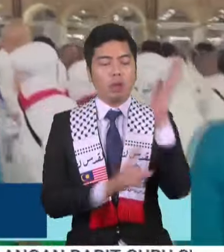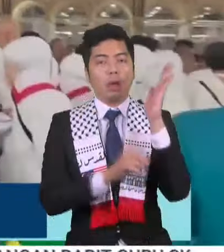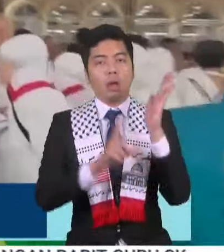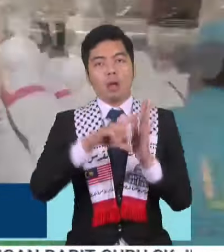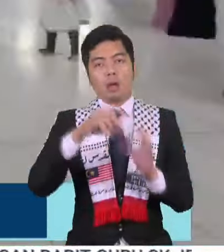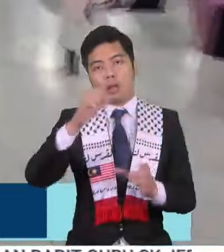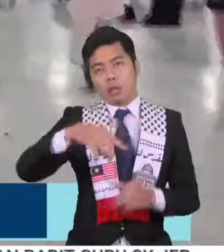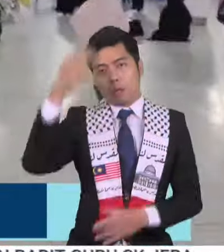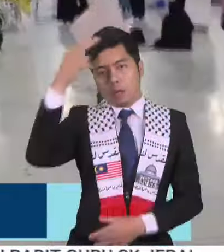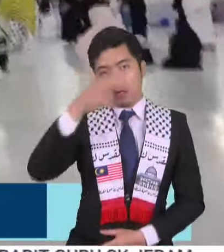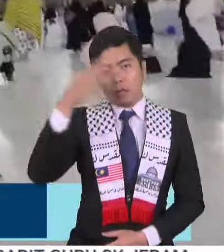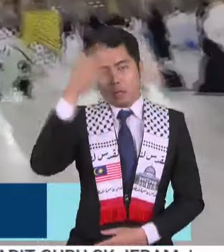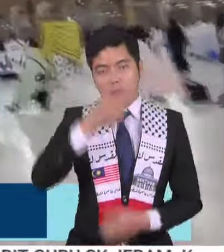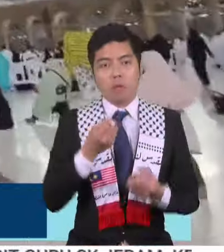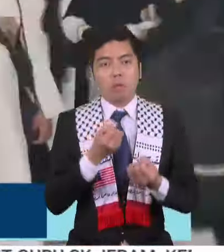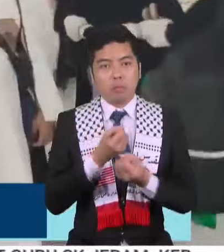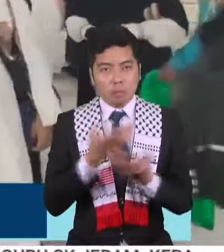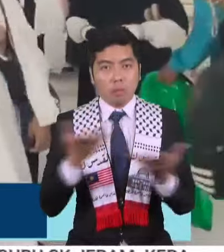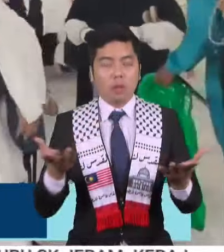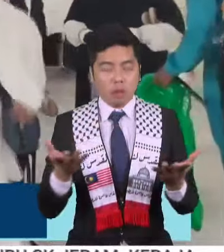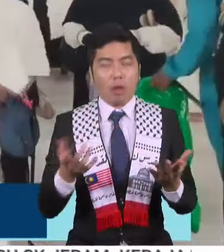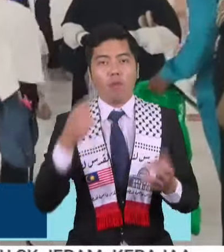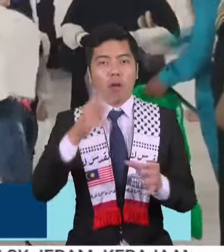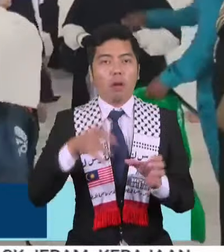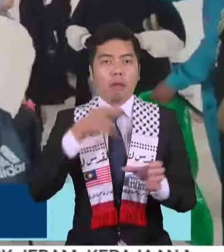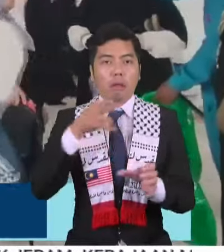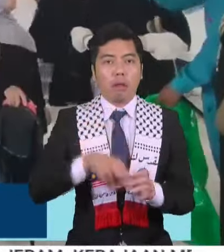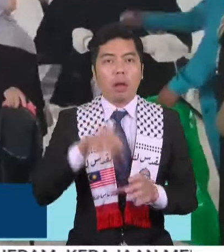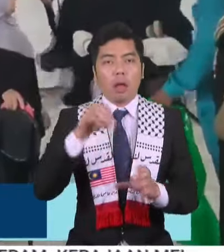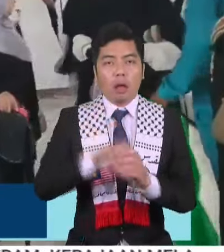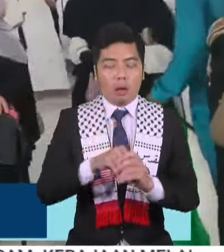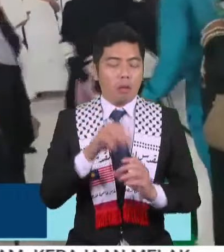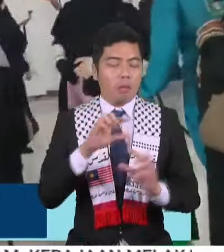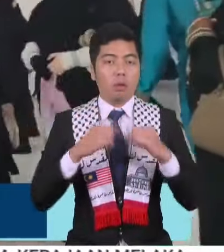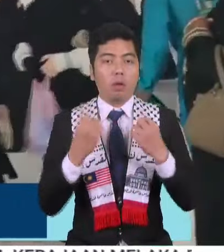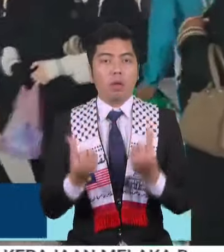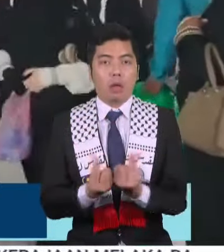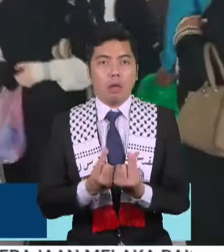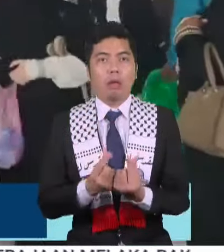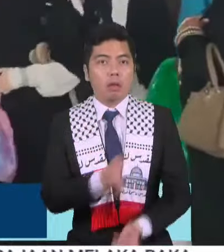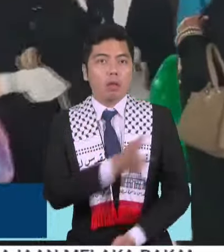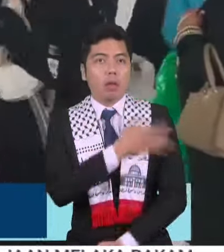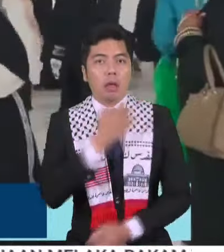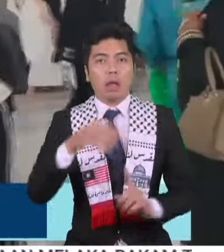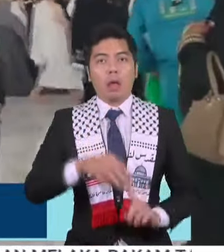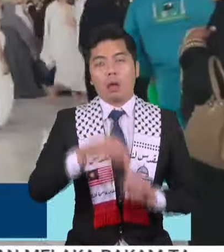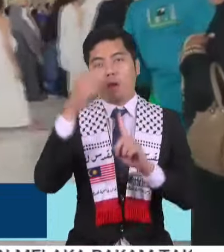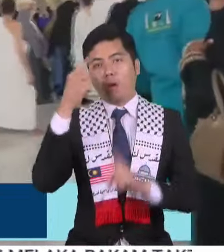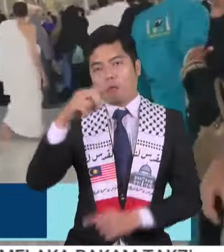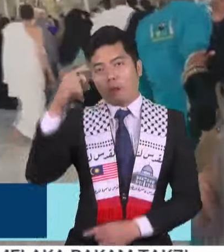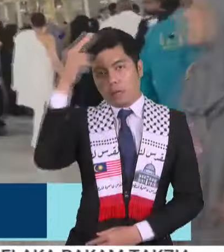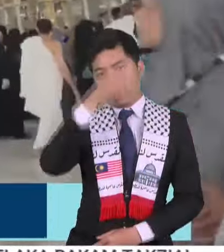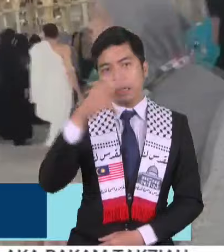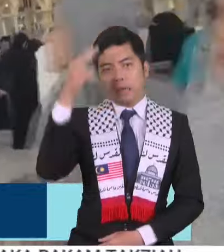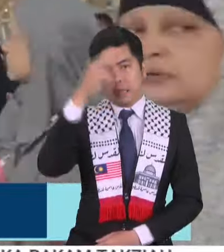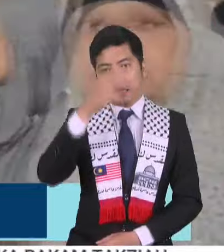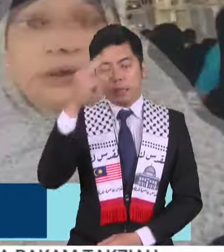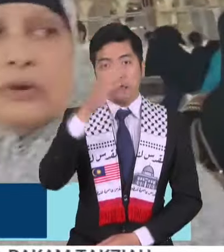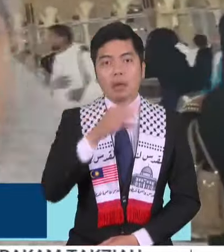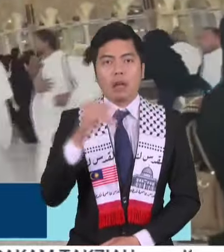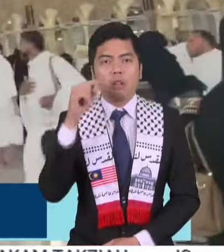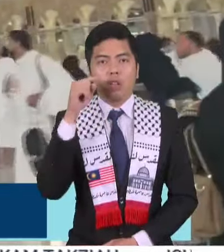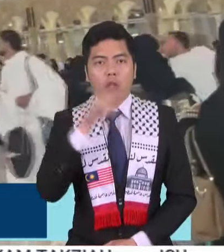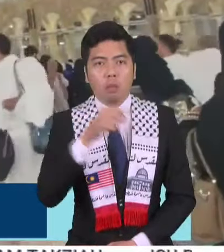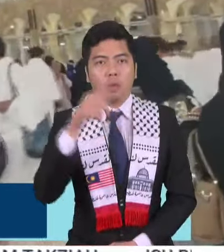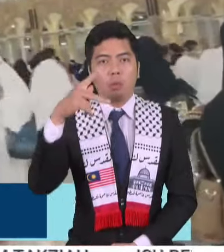Lembaga Tabung Haji TH menyatakan komitmen penyertaan dalam pasukan petugas khas bagi tangani isu jemaah haji terkandas dan penipuan